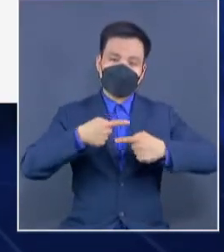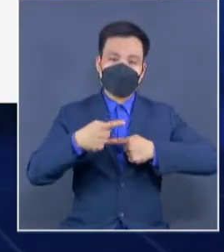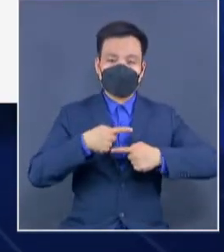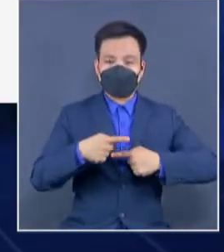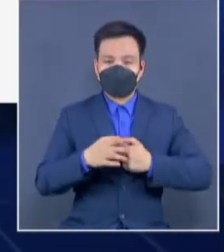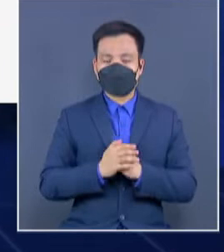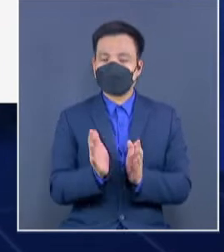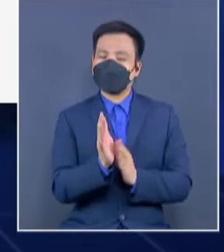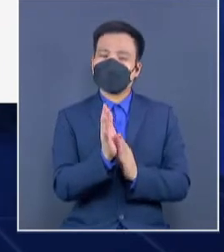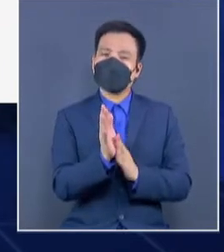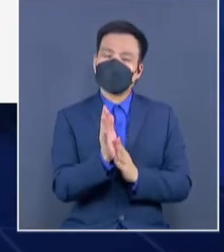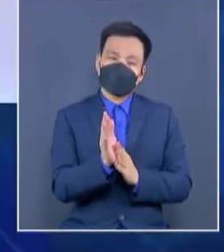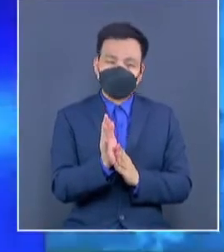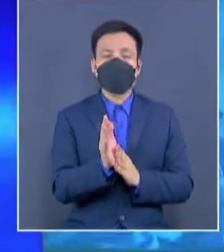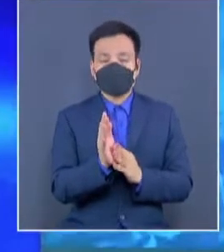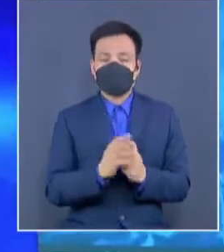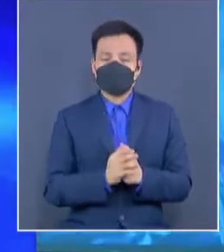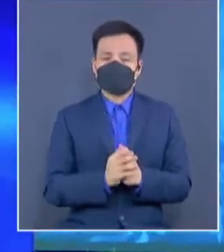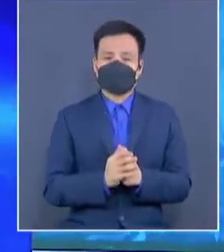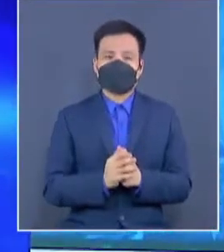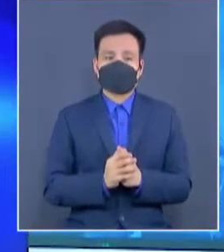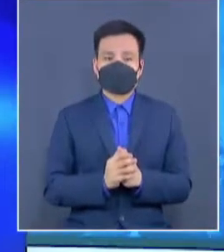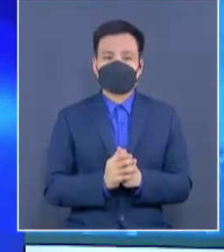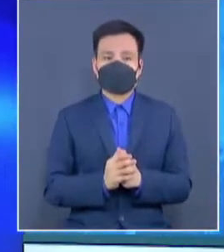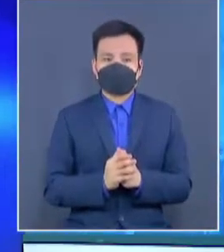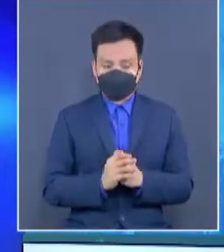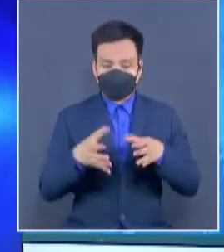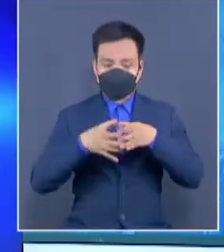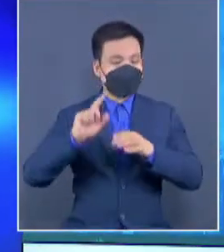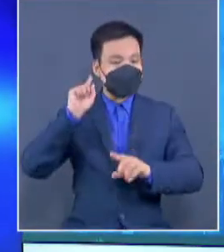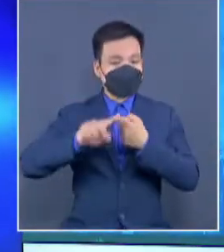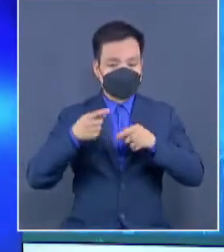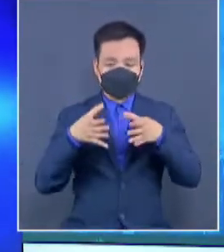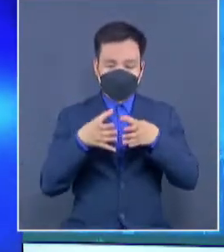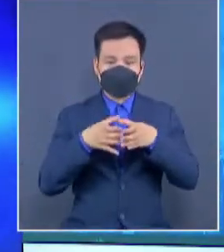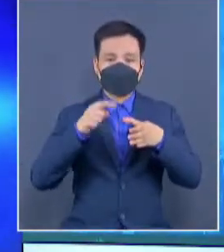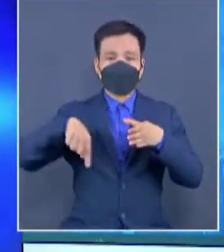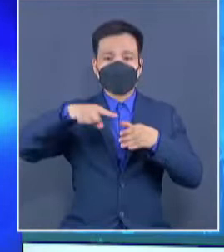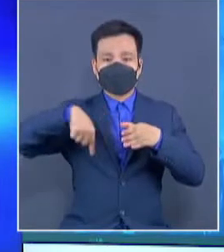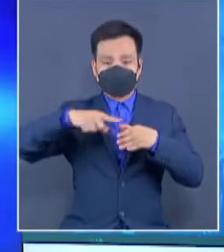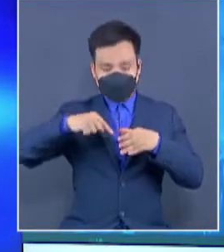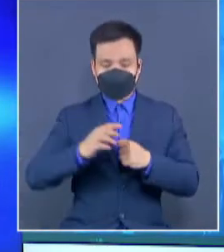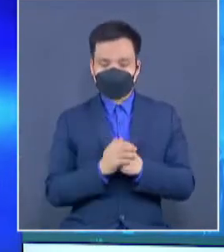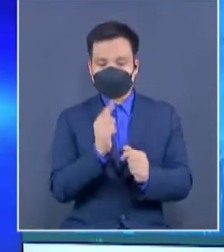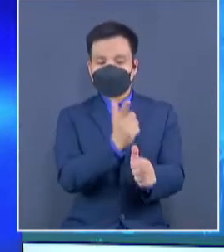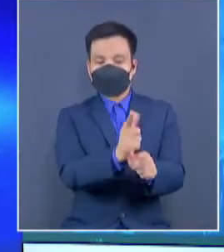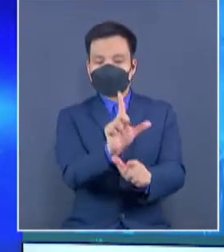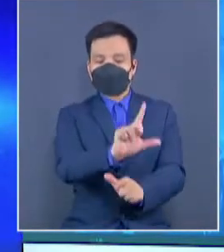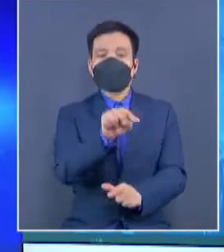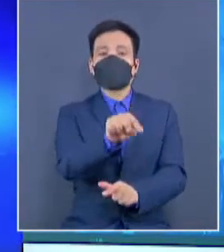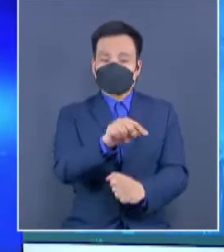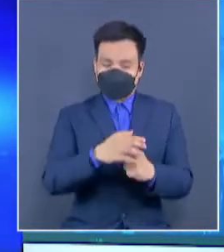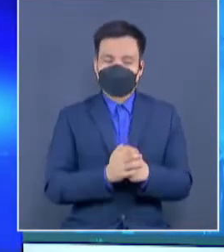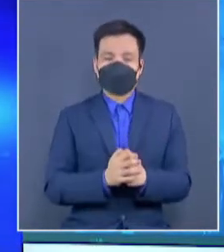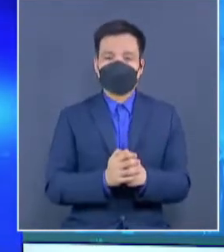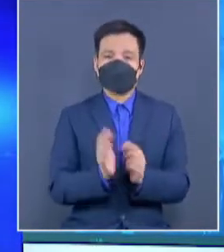ส่วนใหญ่ก็ชื่นชมในน้ำใจของ ทั้งสองท่าน กลุ่มเนี้ยเพื่อนเพื่อนกลุ่มเนี้ยที่ไปทานหมูกระทะกันก็มีน้ำจิตน้ำใ